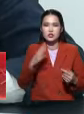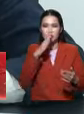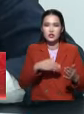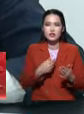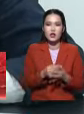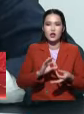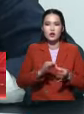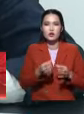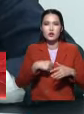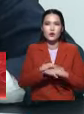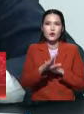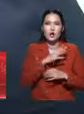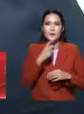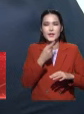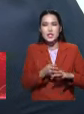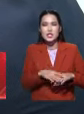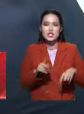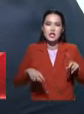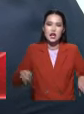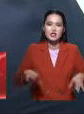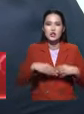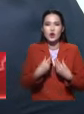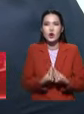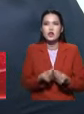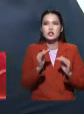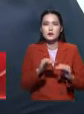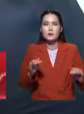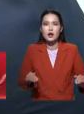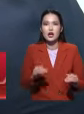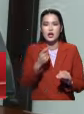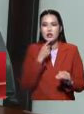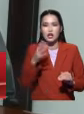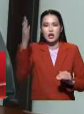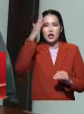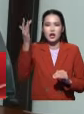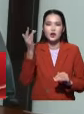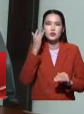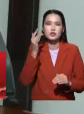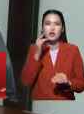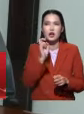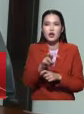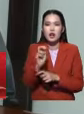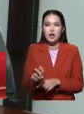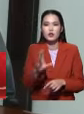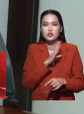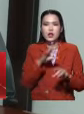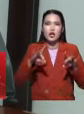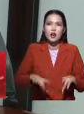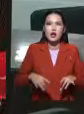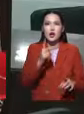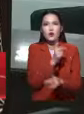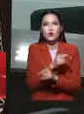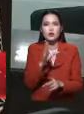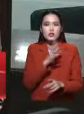кәуіпханадан шыққан иіс қиындық туғызған. Отбасында ерекше баланың күтімі болғандықтан әкімдікке арыз жазған. Нәтижесінде мейрамханаға шектеу